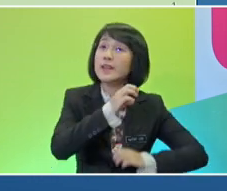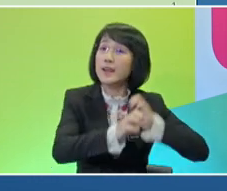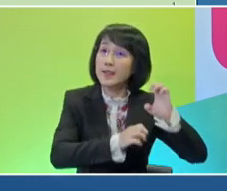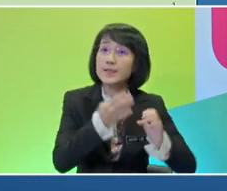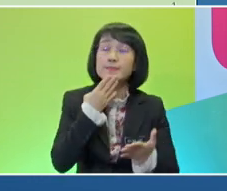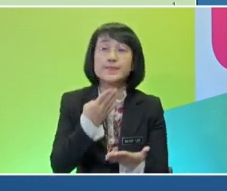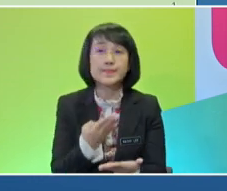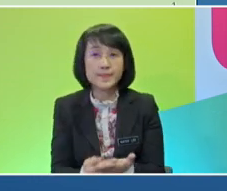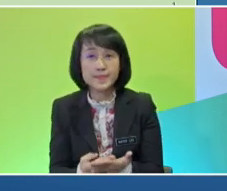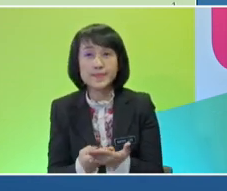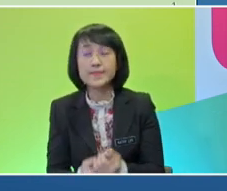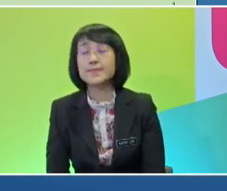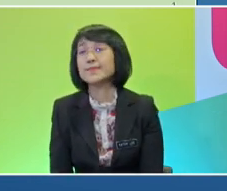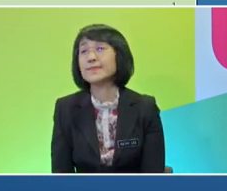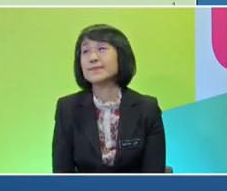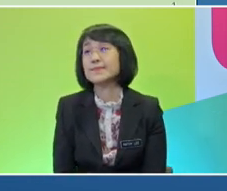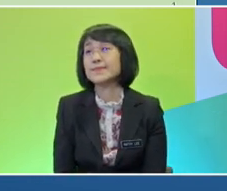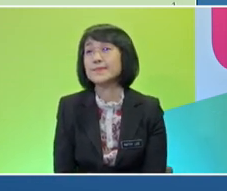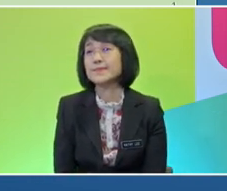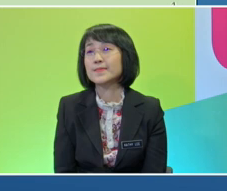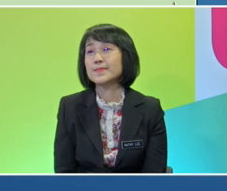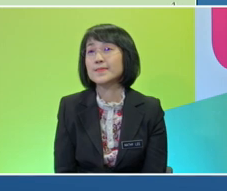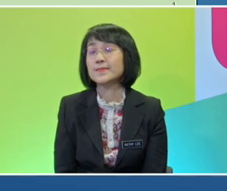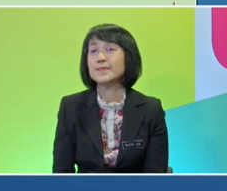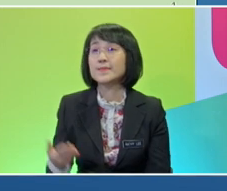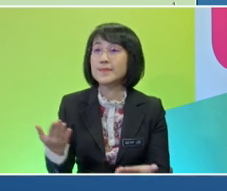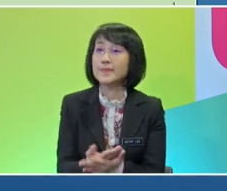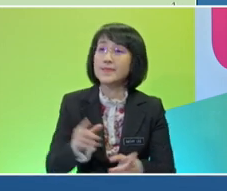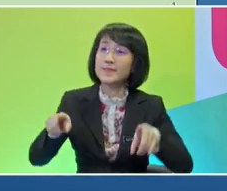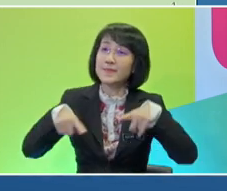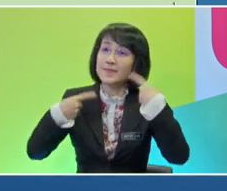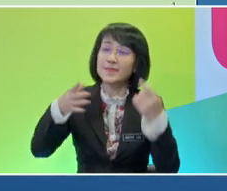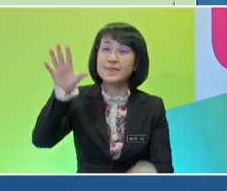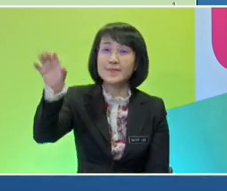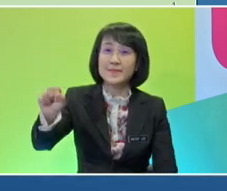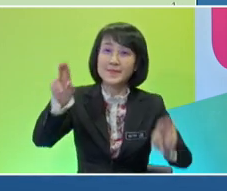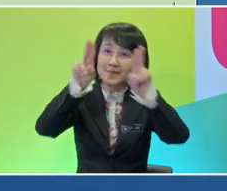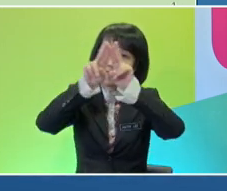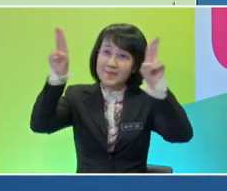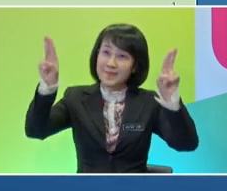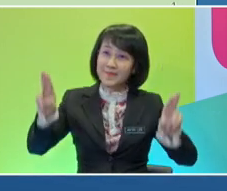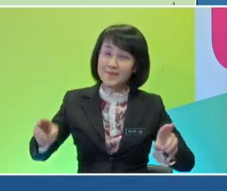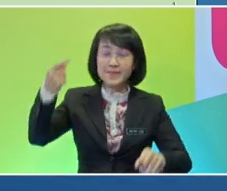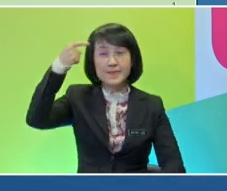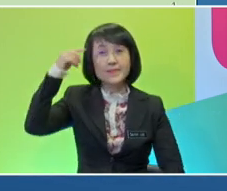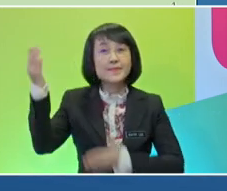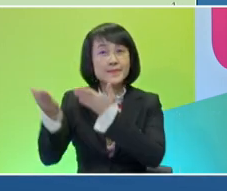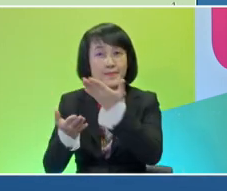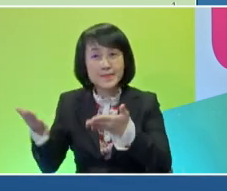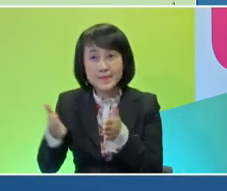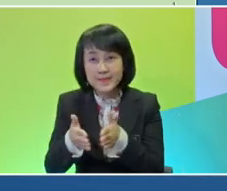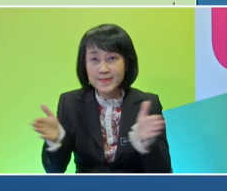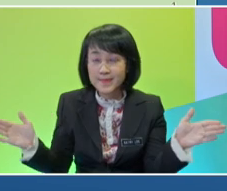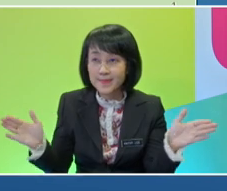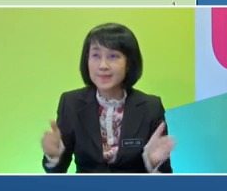baik kemudian barulah pergi ambil ujian untuk penghematan awam dan akhirnya